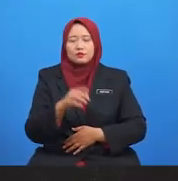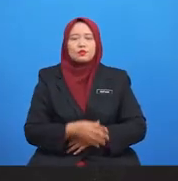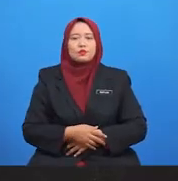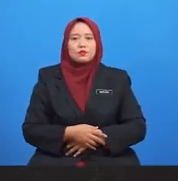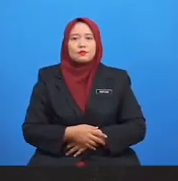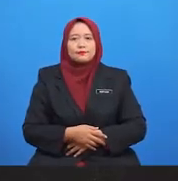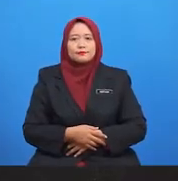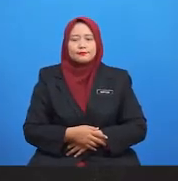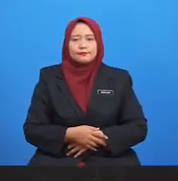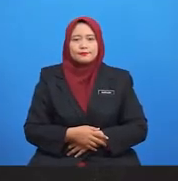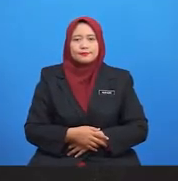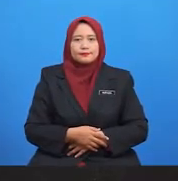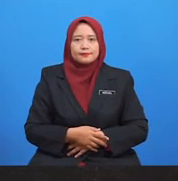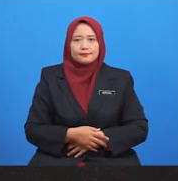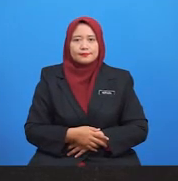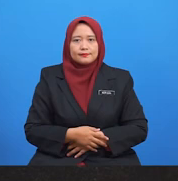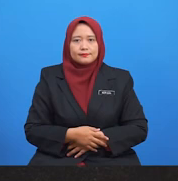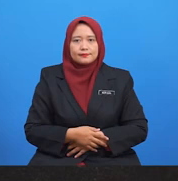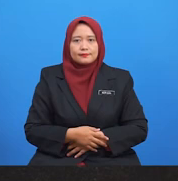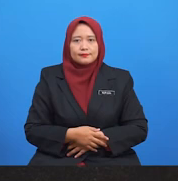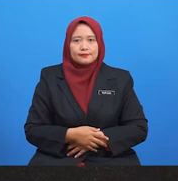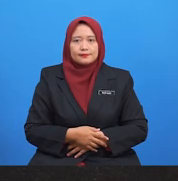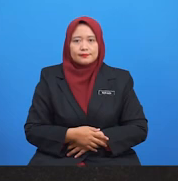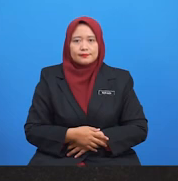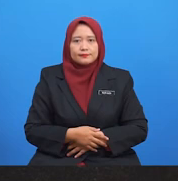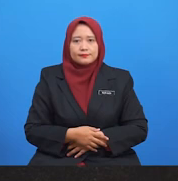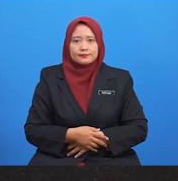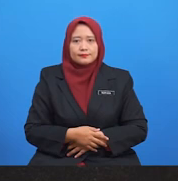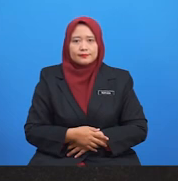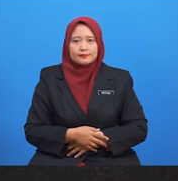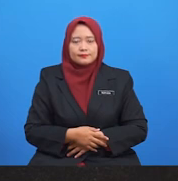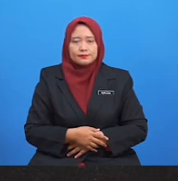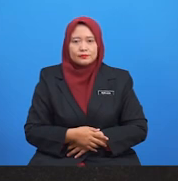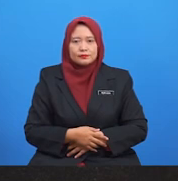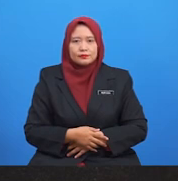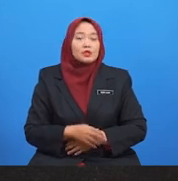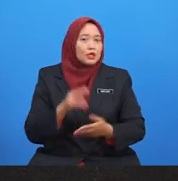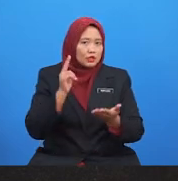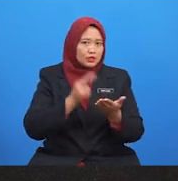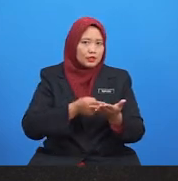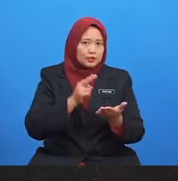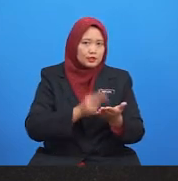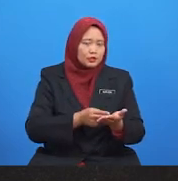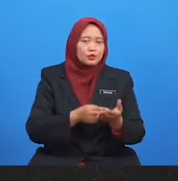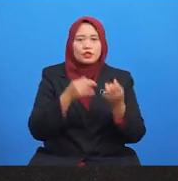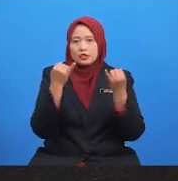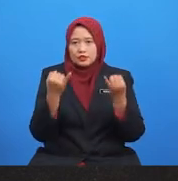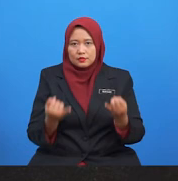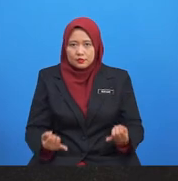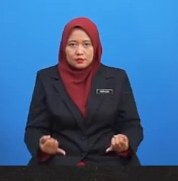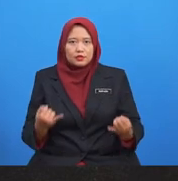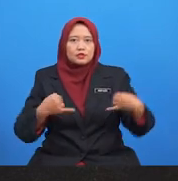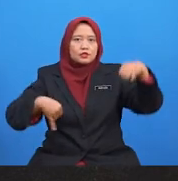Hitungkan isi padu janaan apabila rantau belorek yang dikisarkan melalui